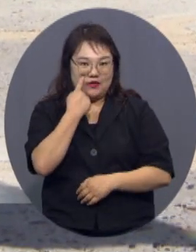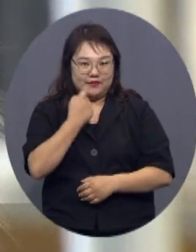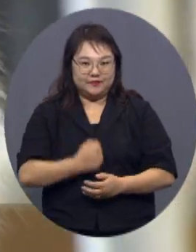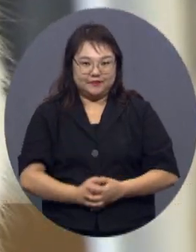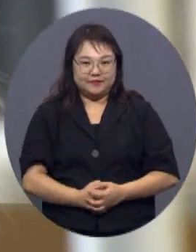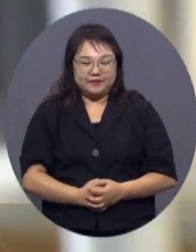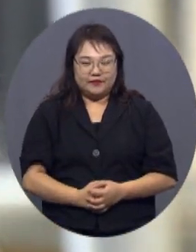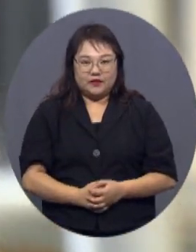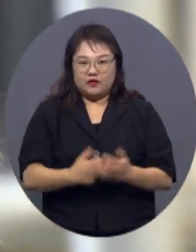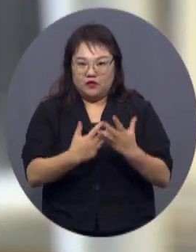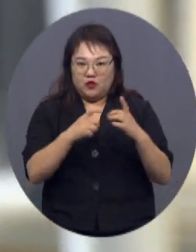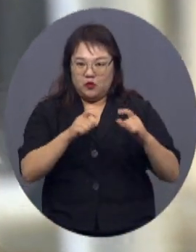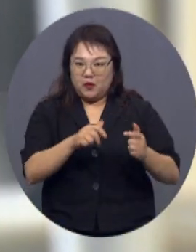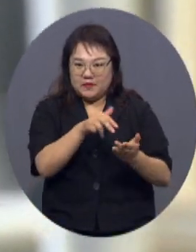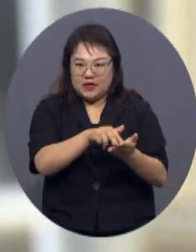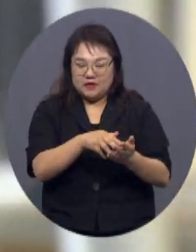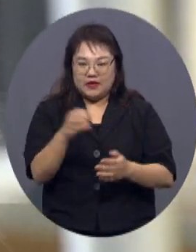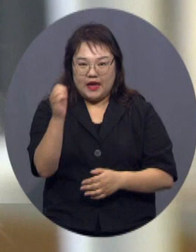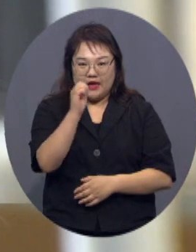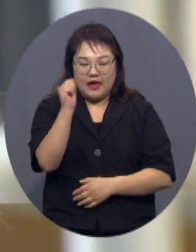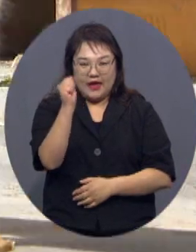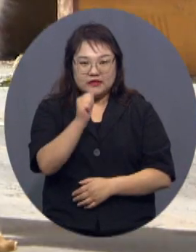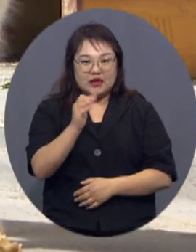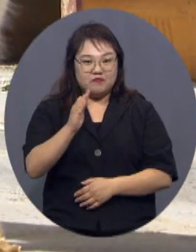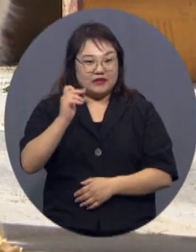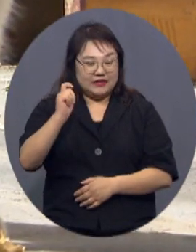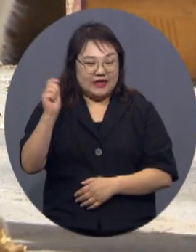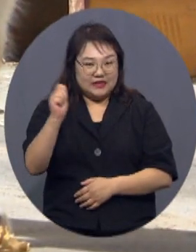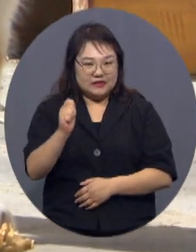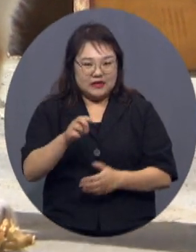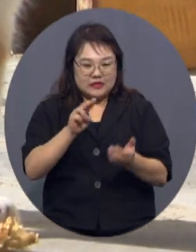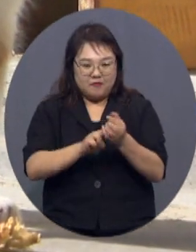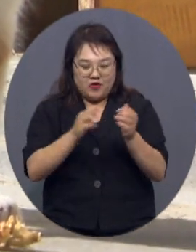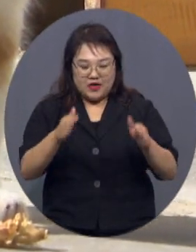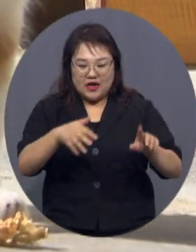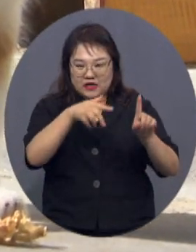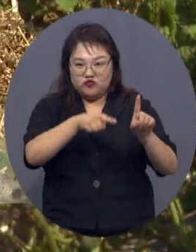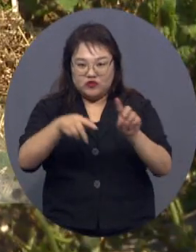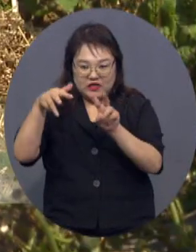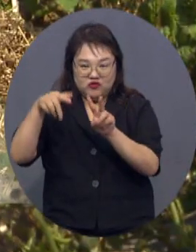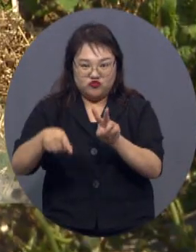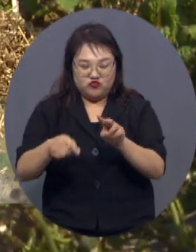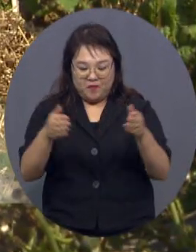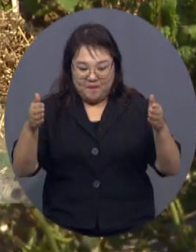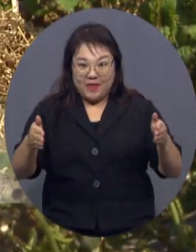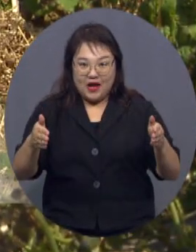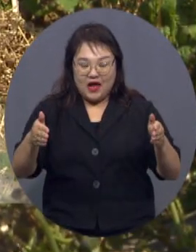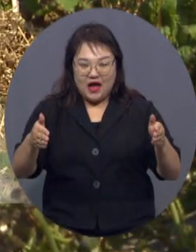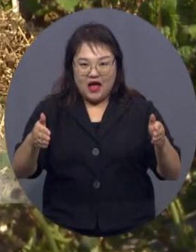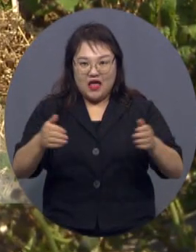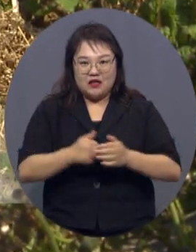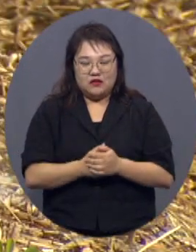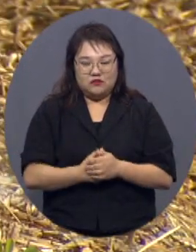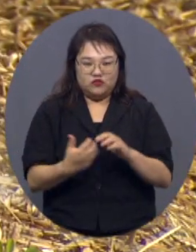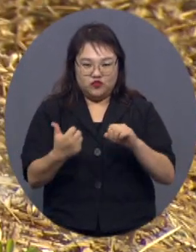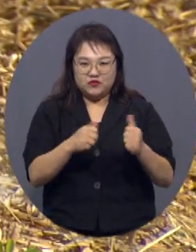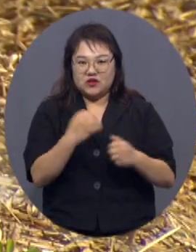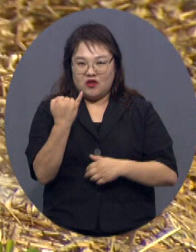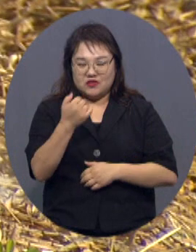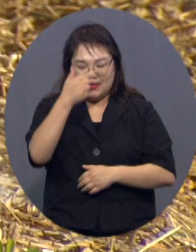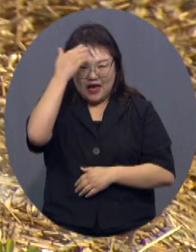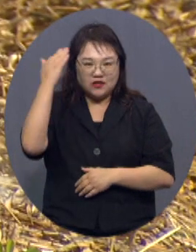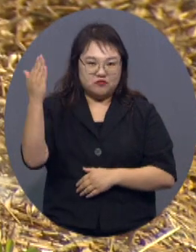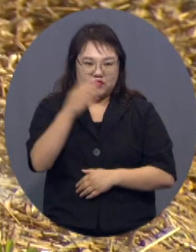제주도는 sfts의 잠복 기간이 일주일에서 2주일인 점을 감안해 숨진 여성이